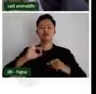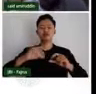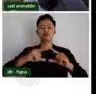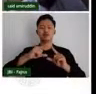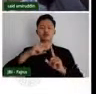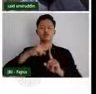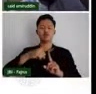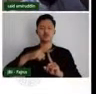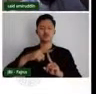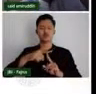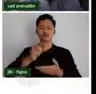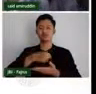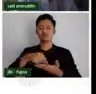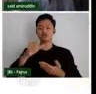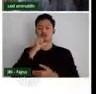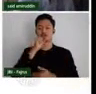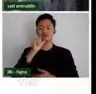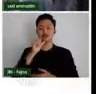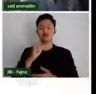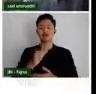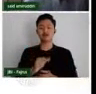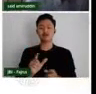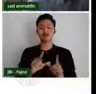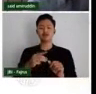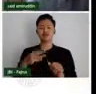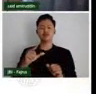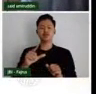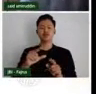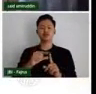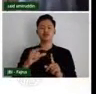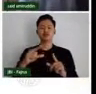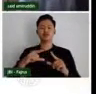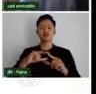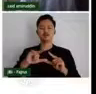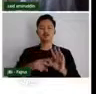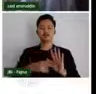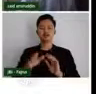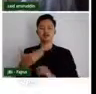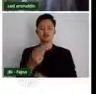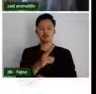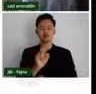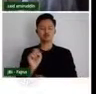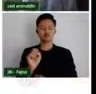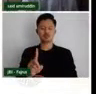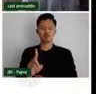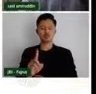ditulis oleh The Wellbeing di tahun 2001. Selanjutnya,